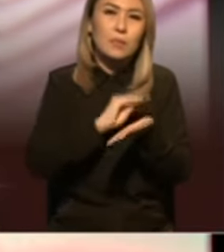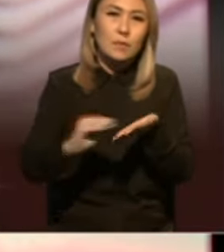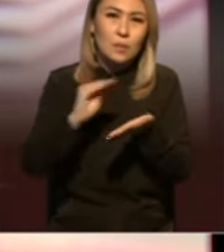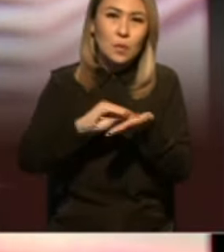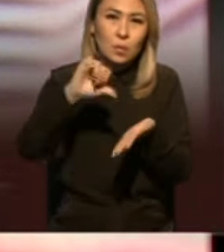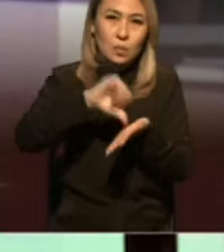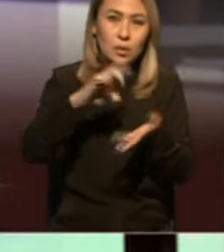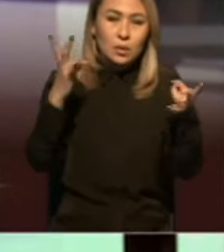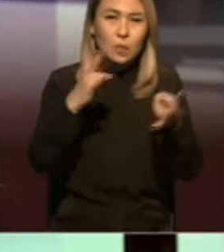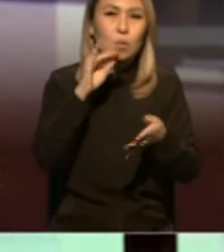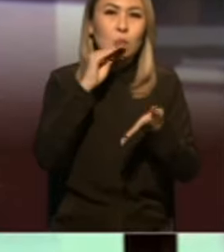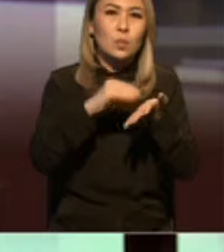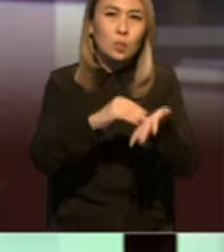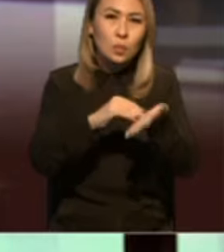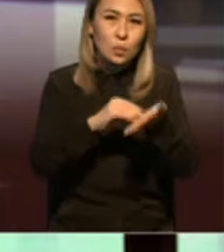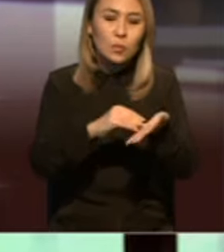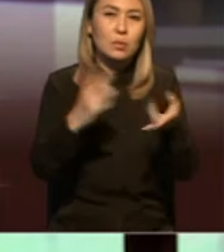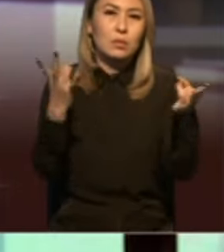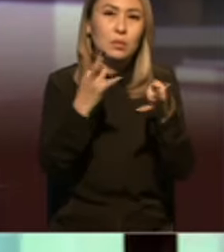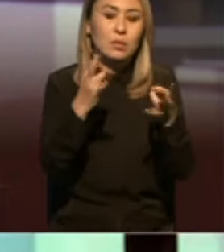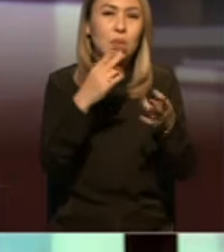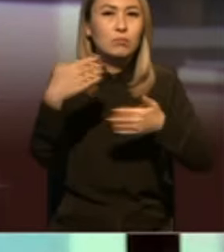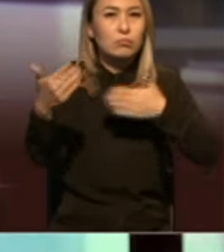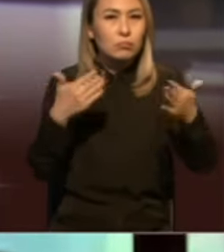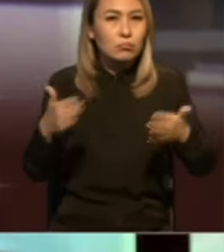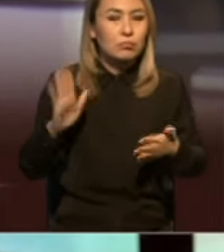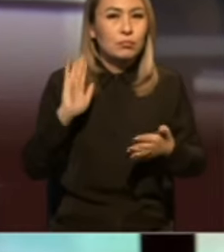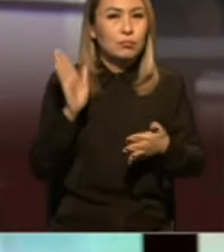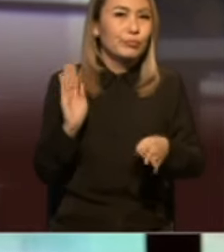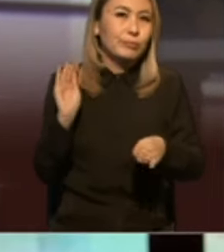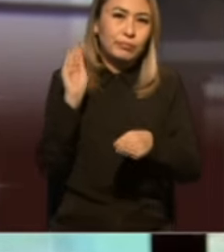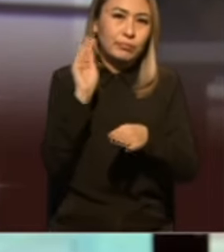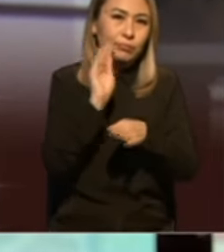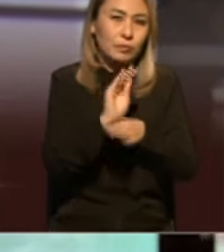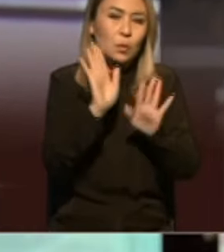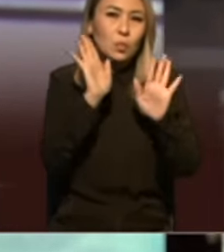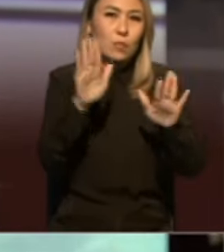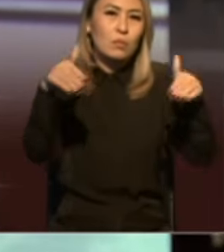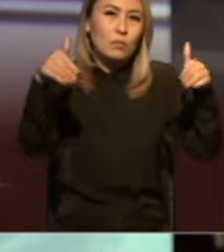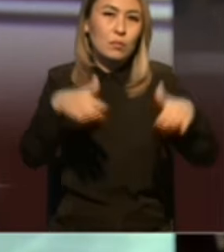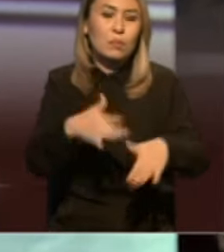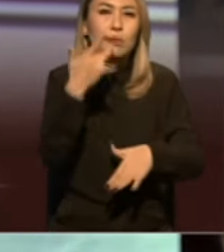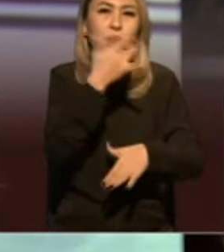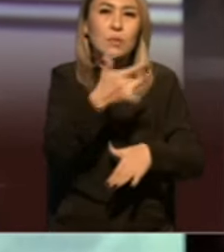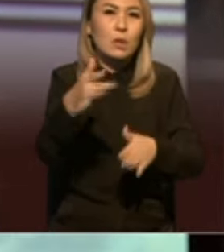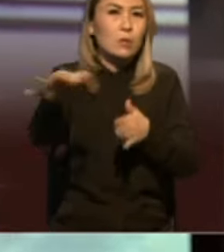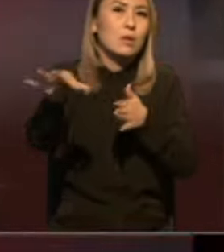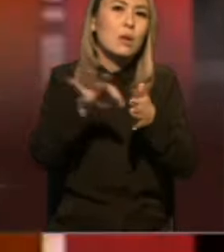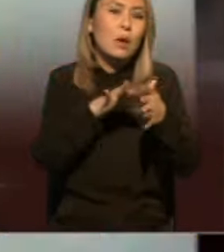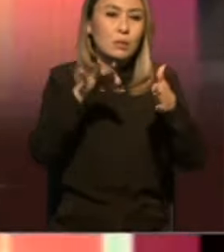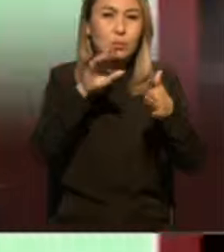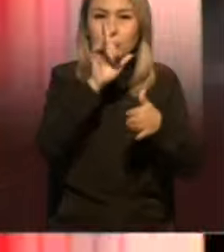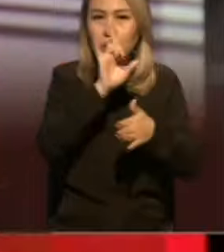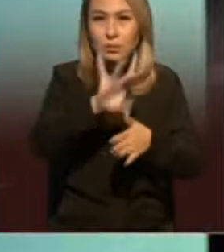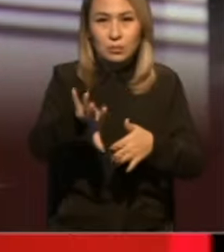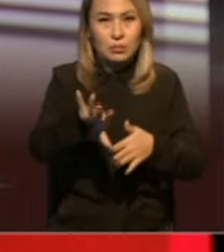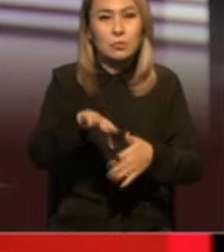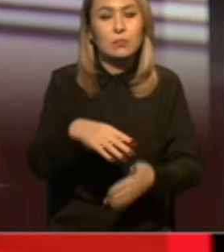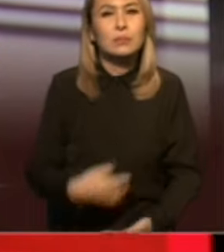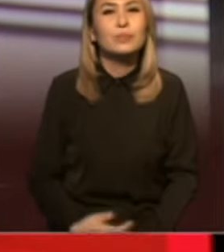қатысы болу керек, журналистердің да қатысы болу керек. Бұл жан жақтан енгізілетін нәрсе. Тек қана саяси шешіммен ғана бірден қолданысқа енгізіліп кететін нәрсе